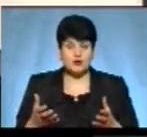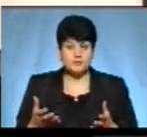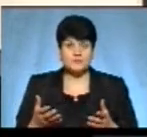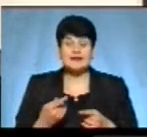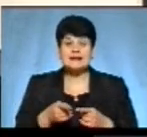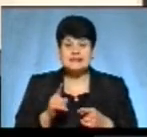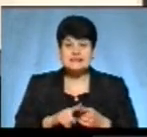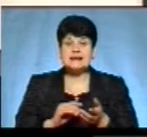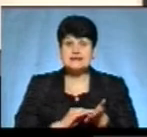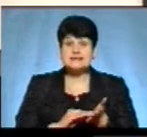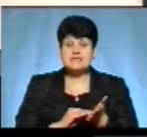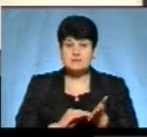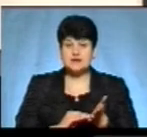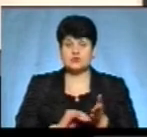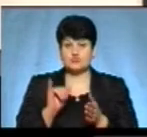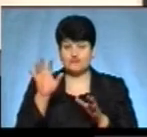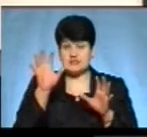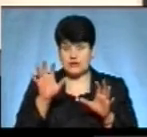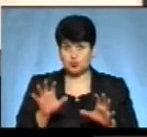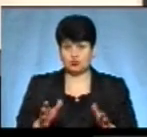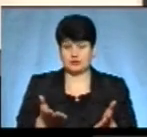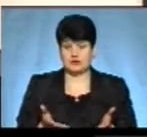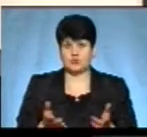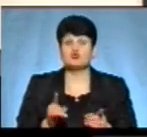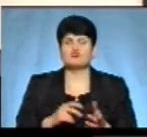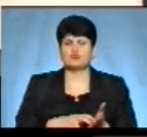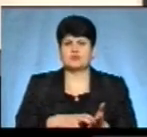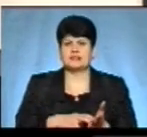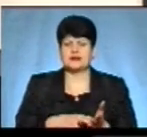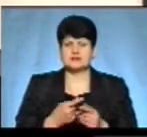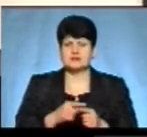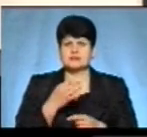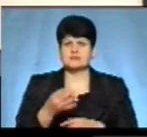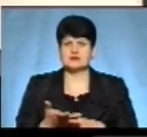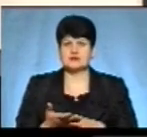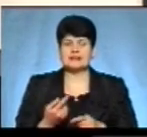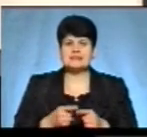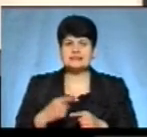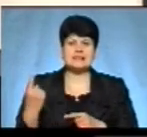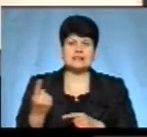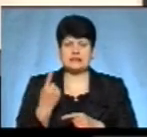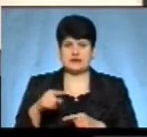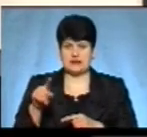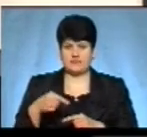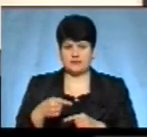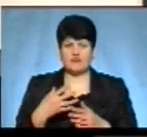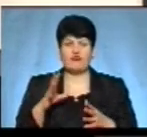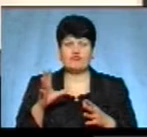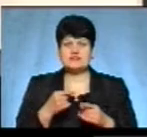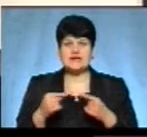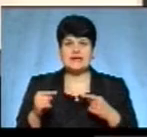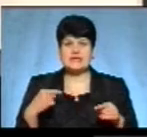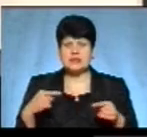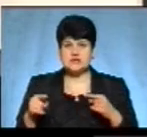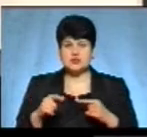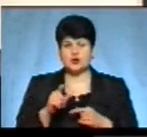Це у вас записано і у вас, і в них в статутах. Чого ви боїтеся це визнати? Це єдина вимога. Все інше, якщо людина